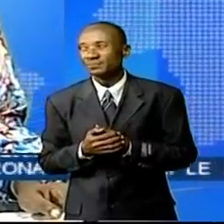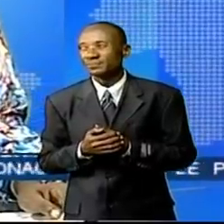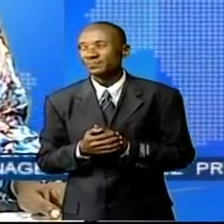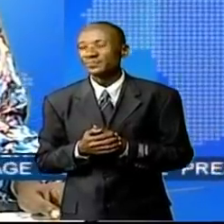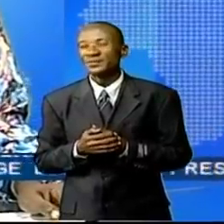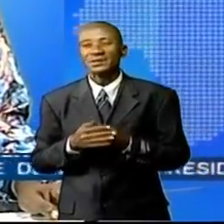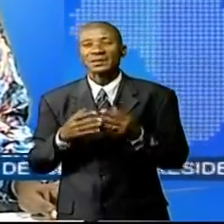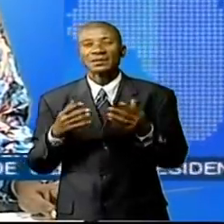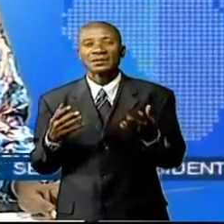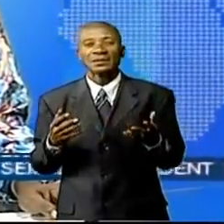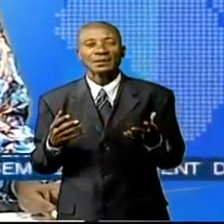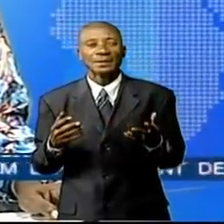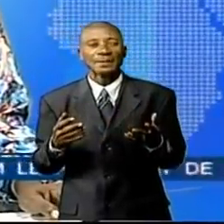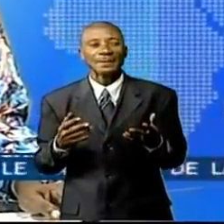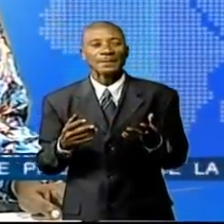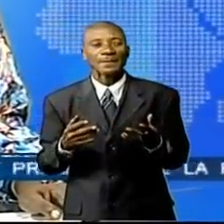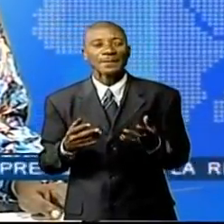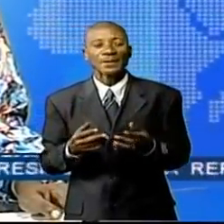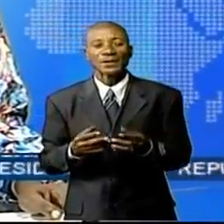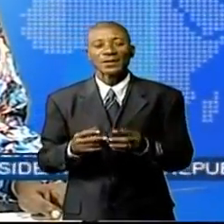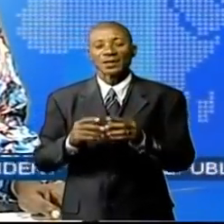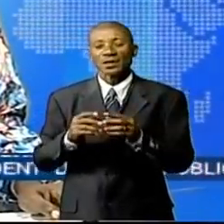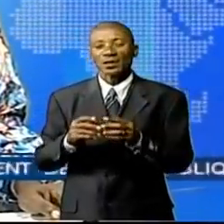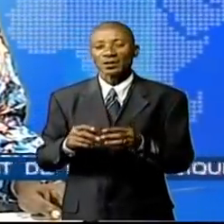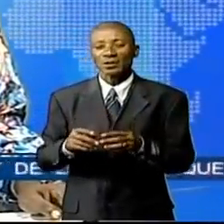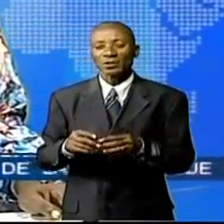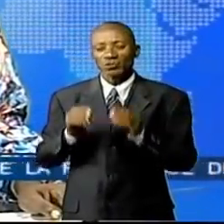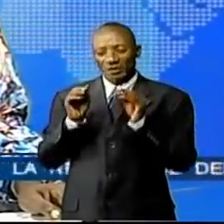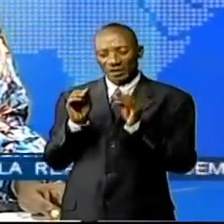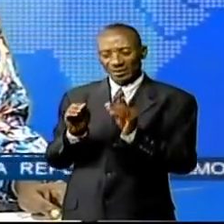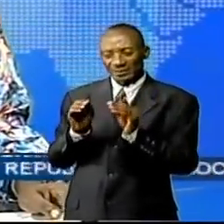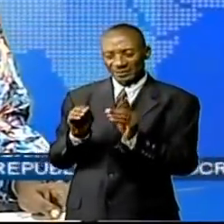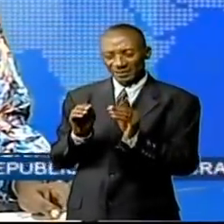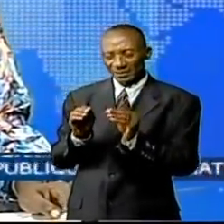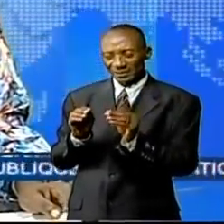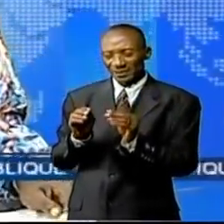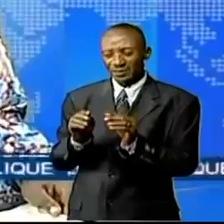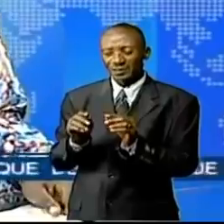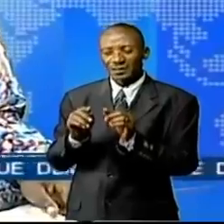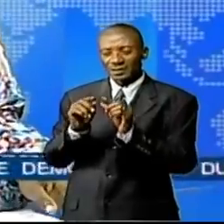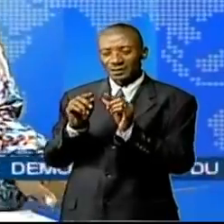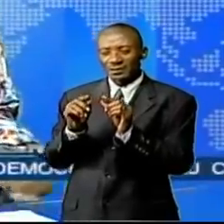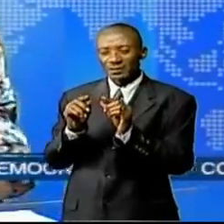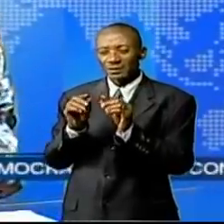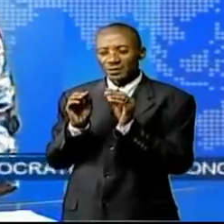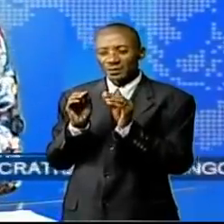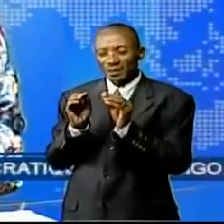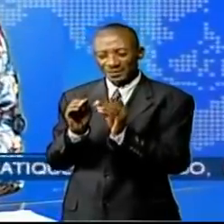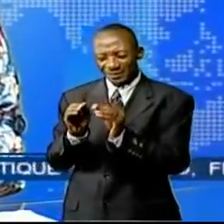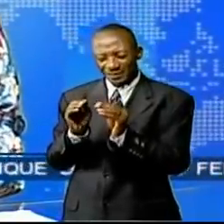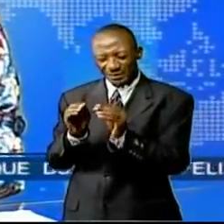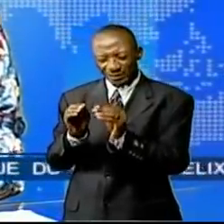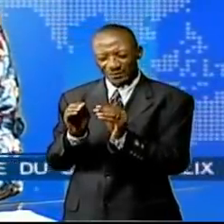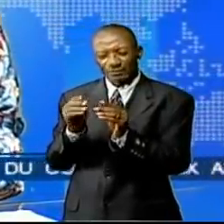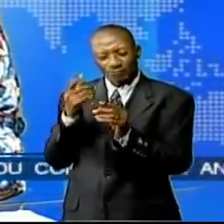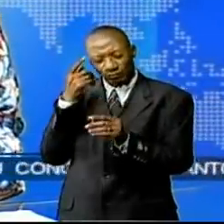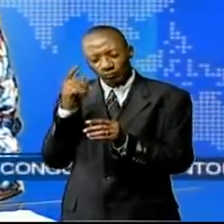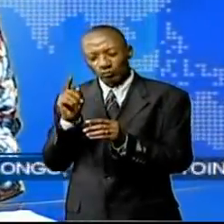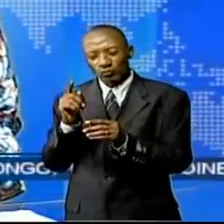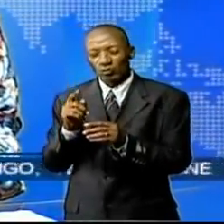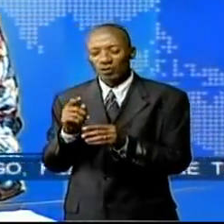syndicat, c'est la ligne directrice de la matinée organisée par la Confédération démocratique du travail à l'intention des